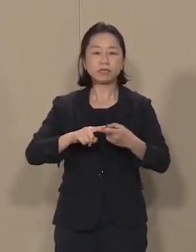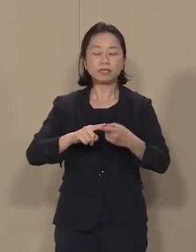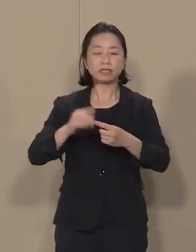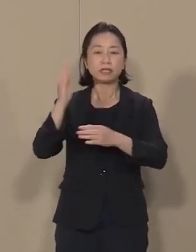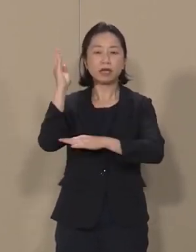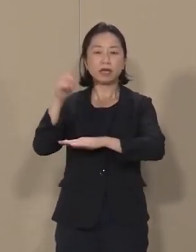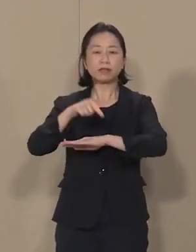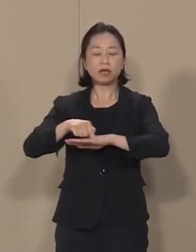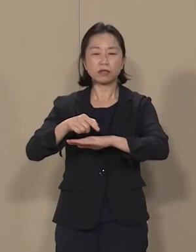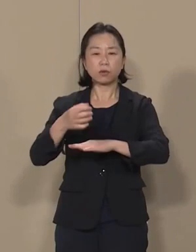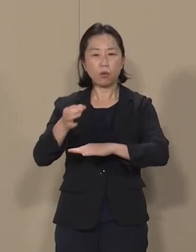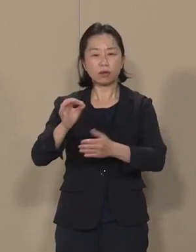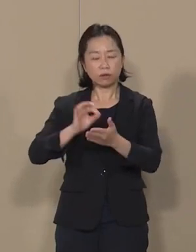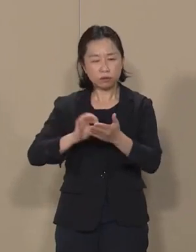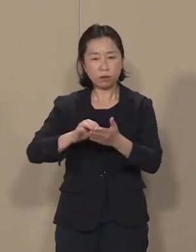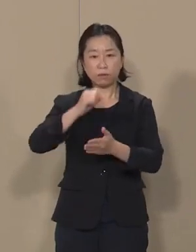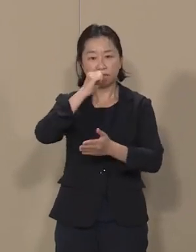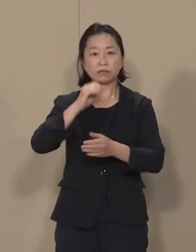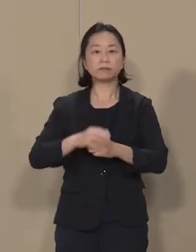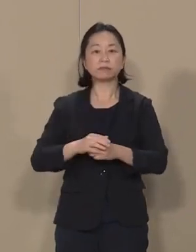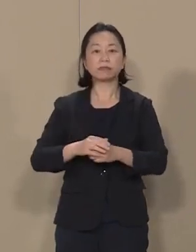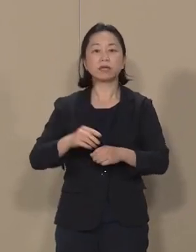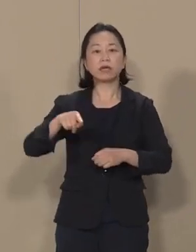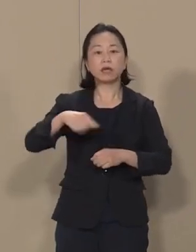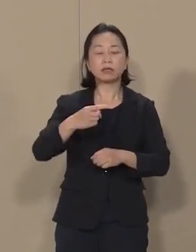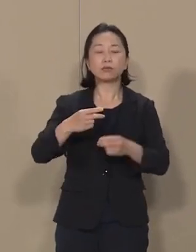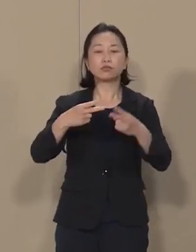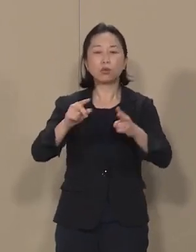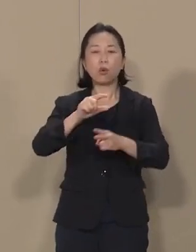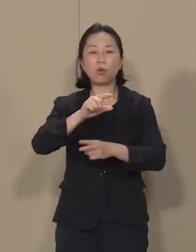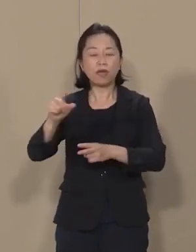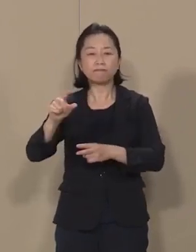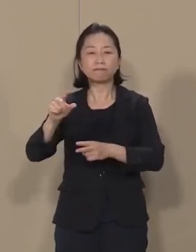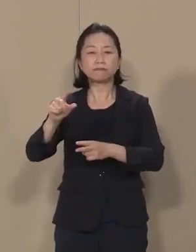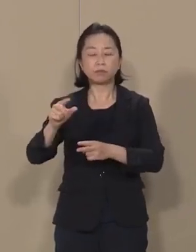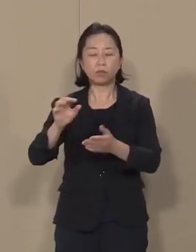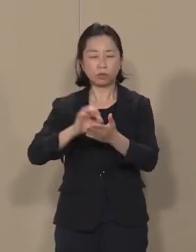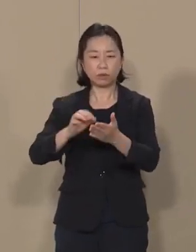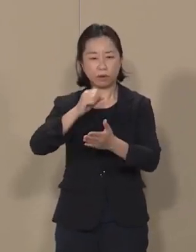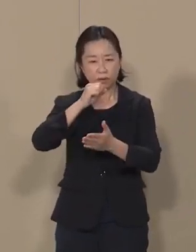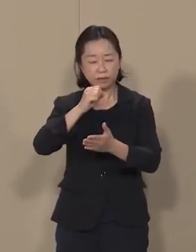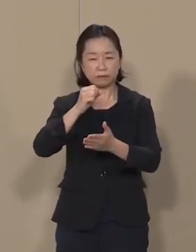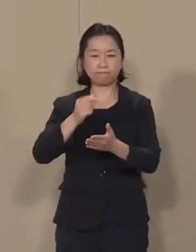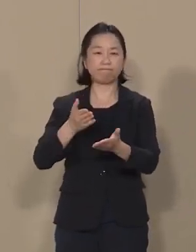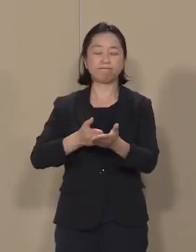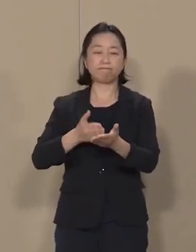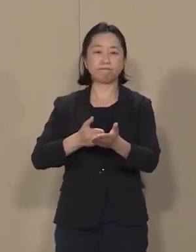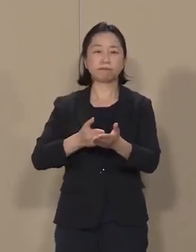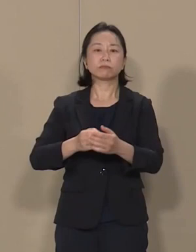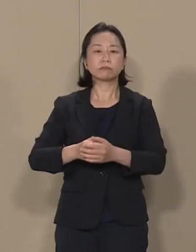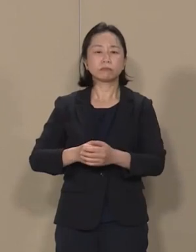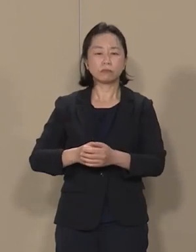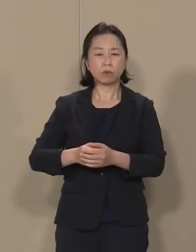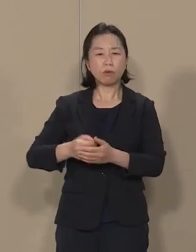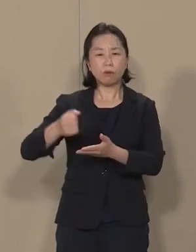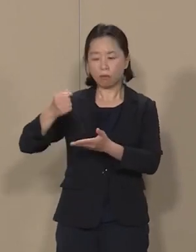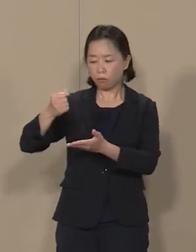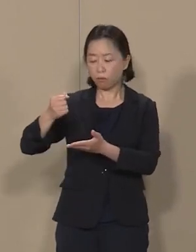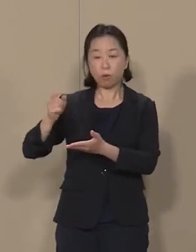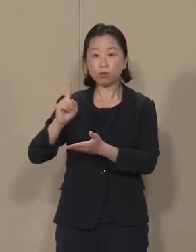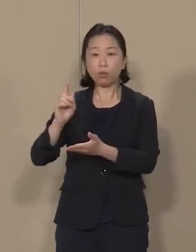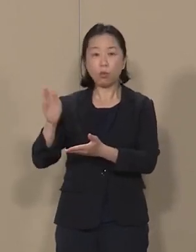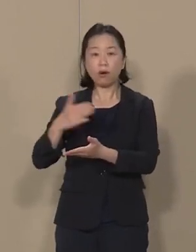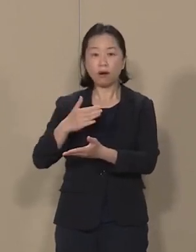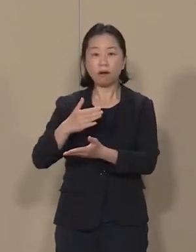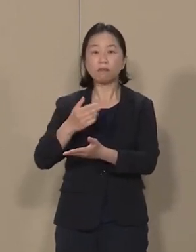べきだ100超軽100兆円規模の財政室をこれを訴えていますそうすると財源どうするんだという話が出